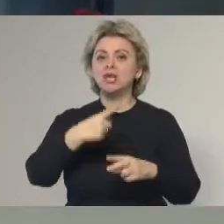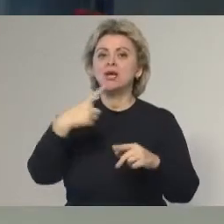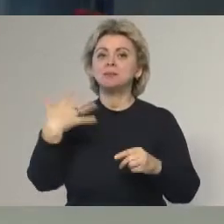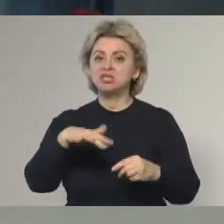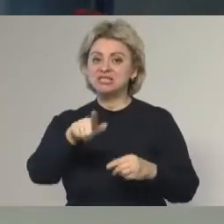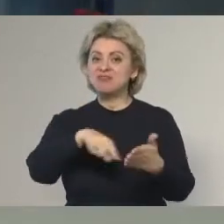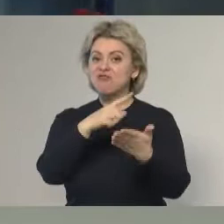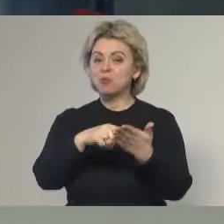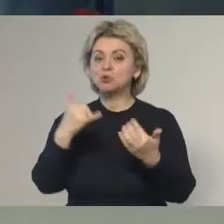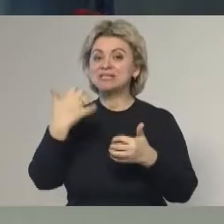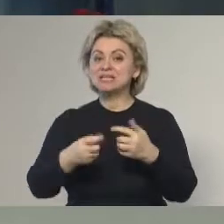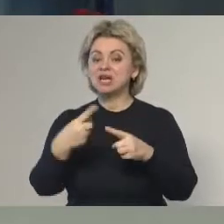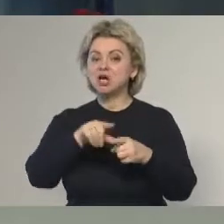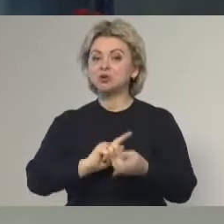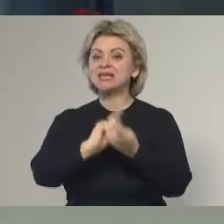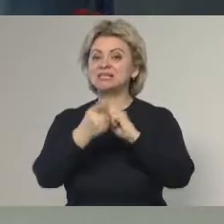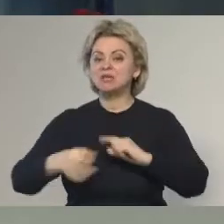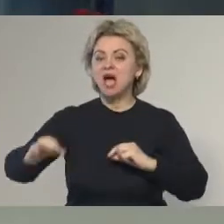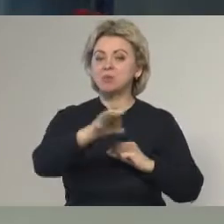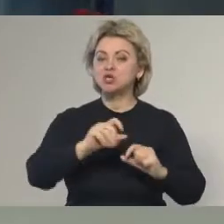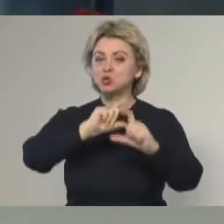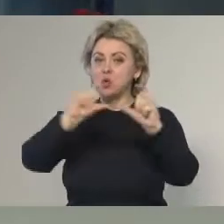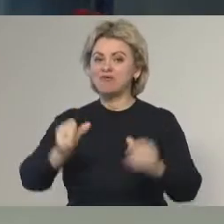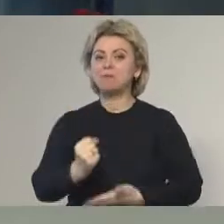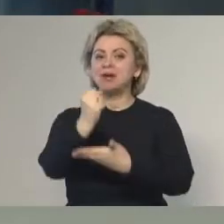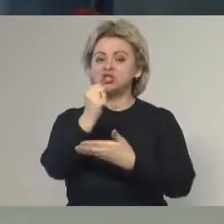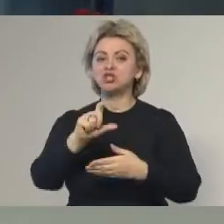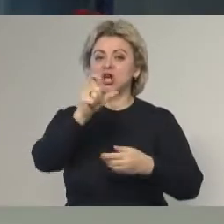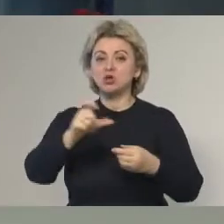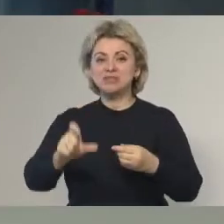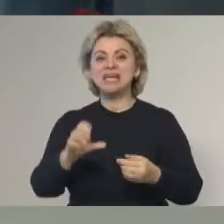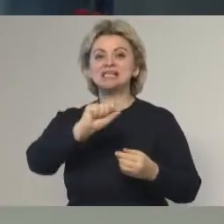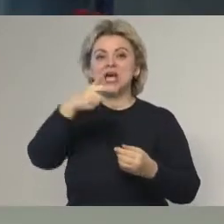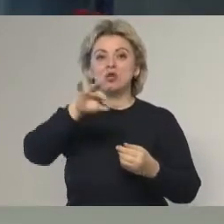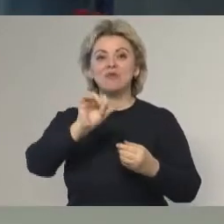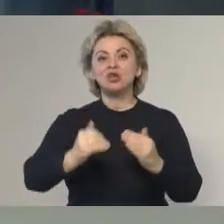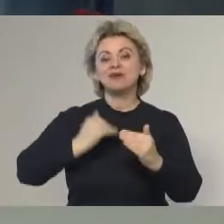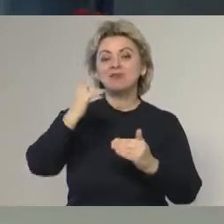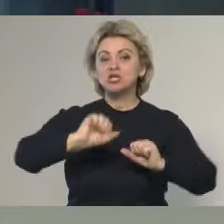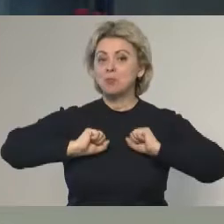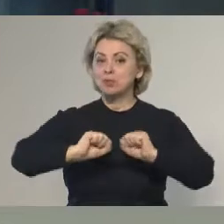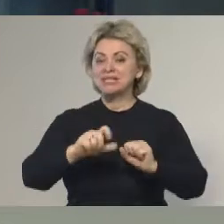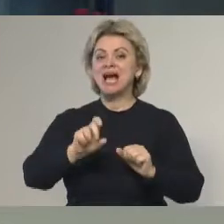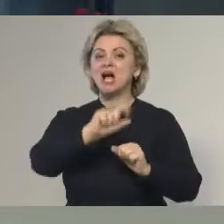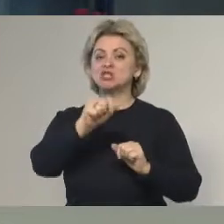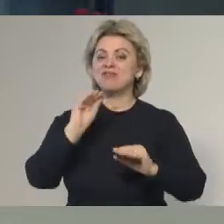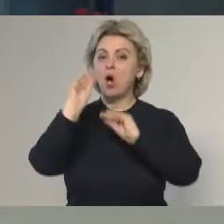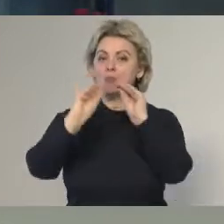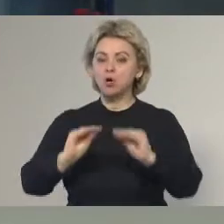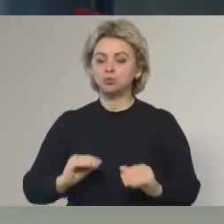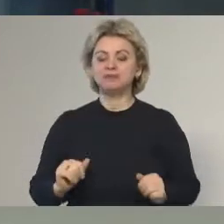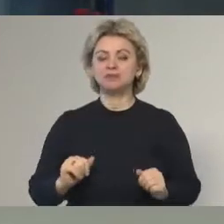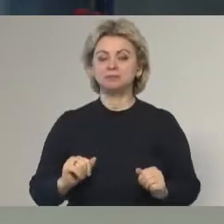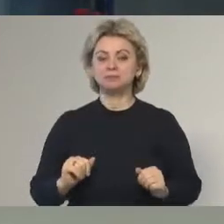полусотни вопросов, среди которых изменение областного бюджета, поддержка дольщиков и садоводов, повышение безопасности газового